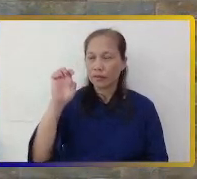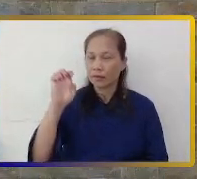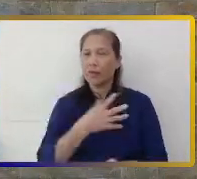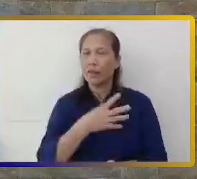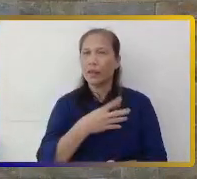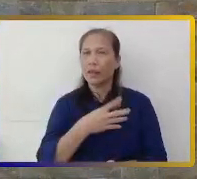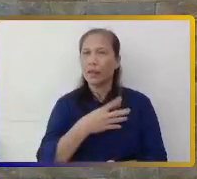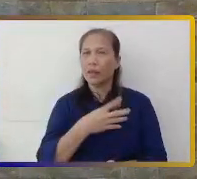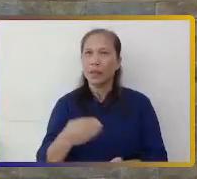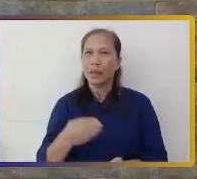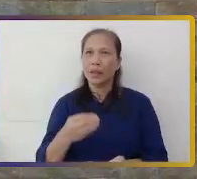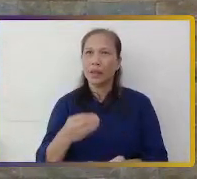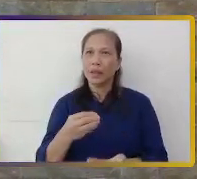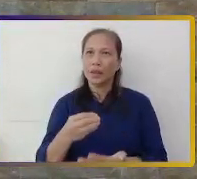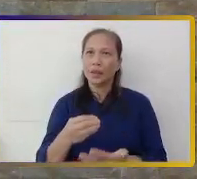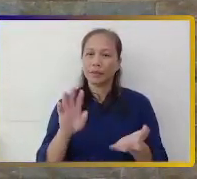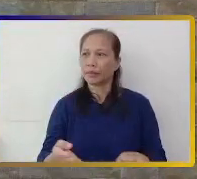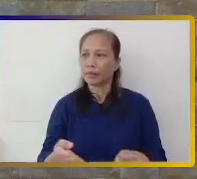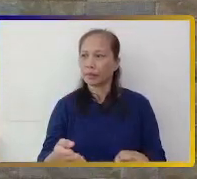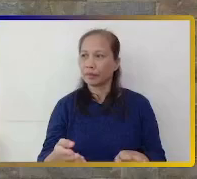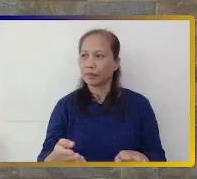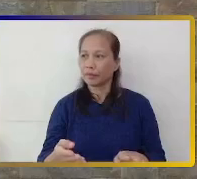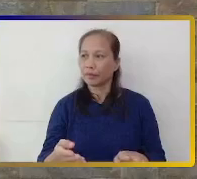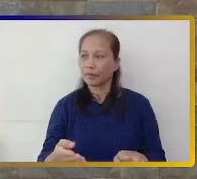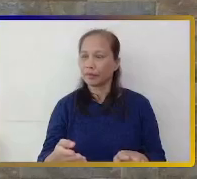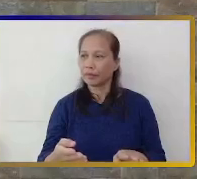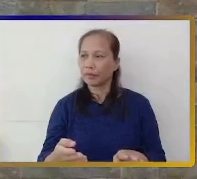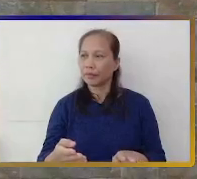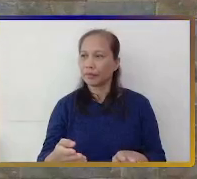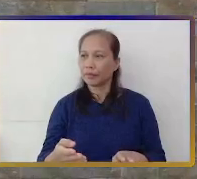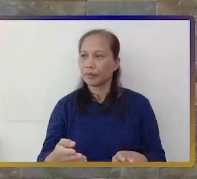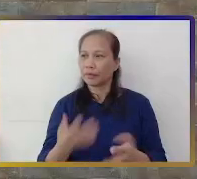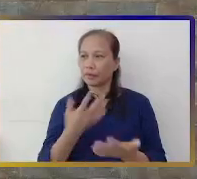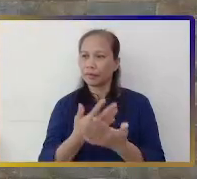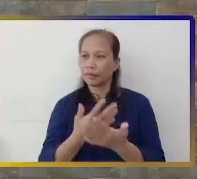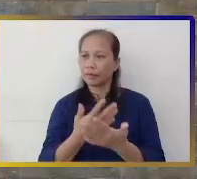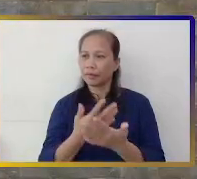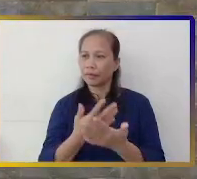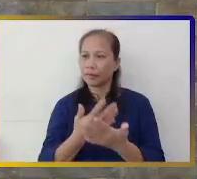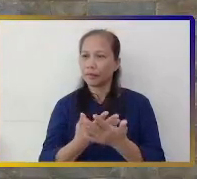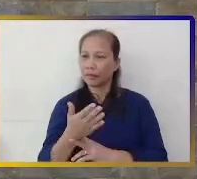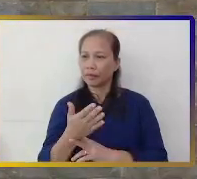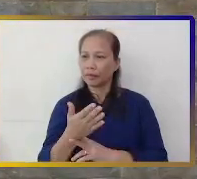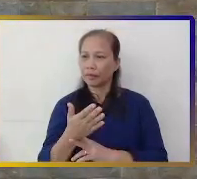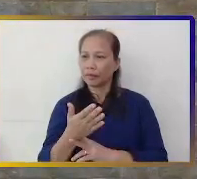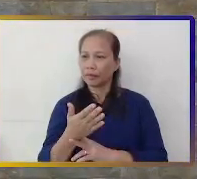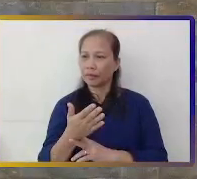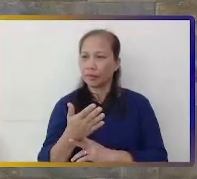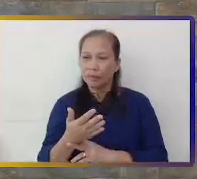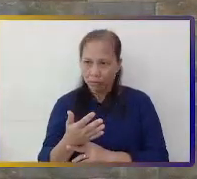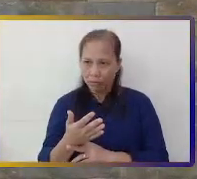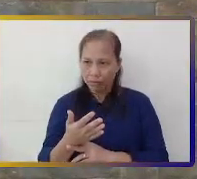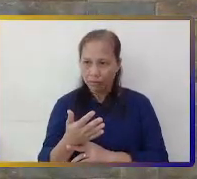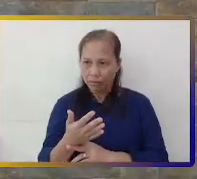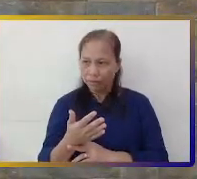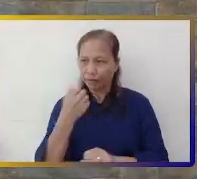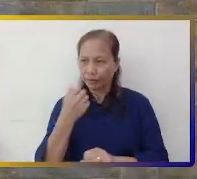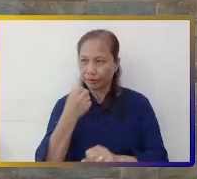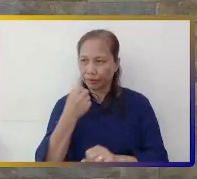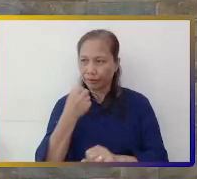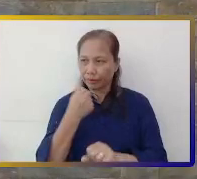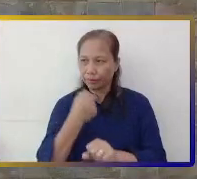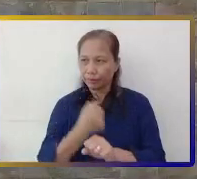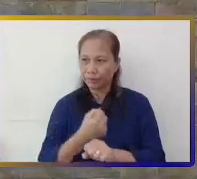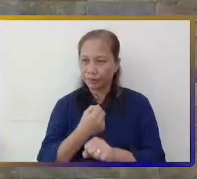is to die of starvation So ganyan po yung ginawang pagkamatay po sa kanya and Actually si